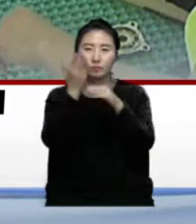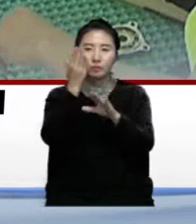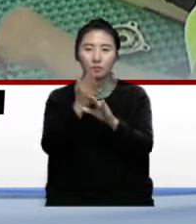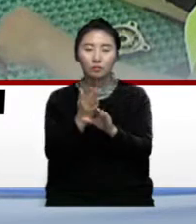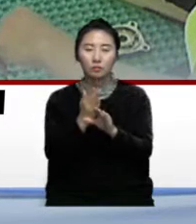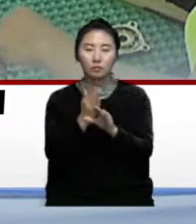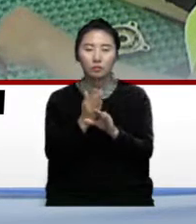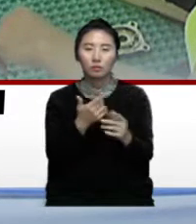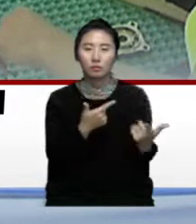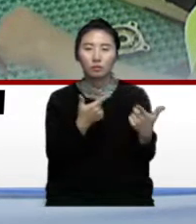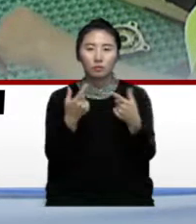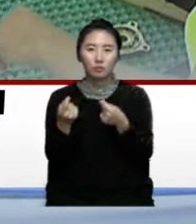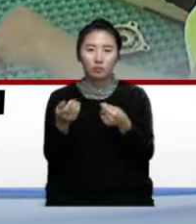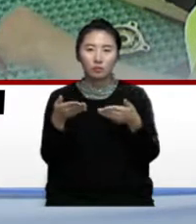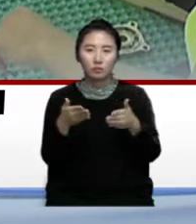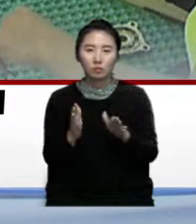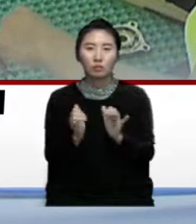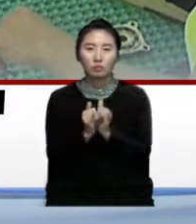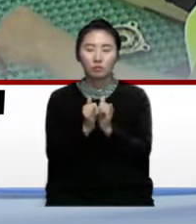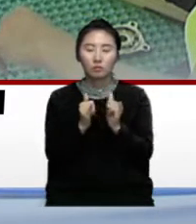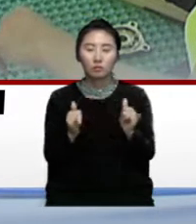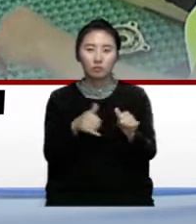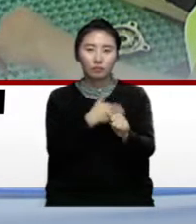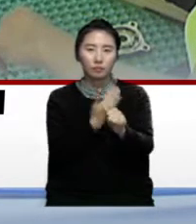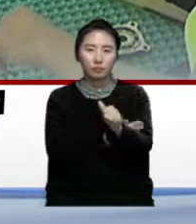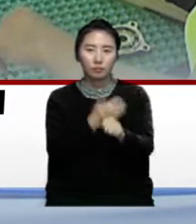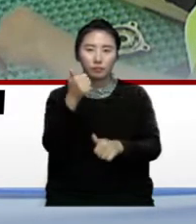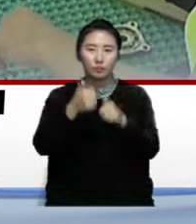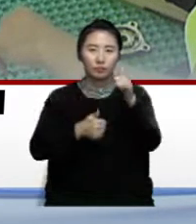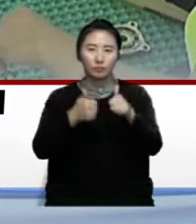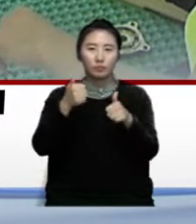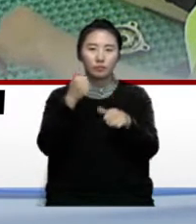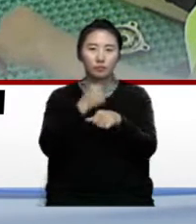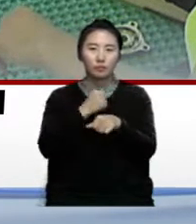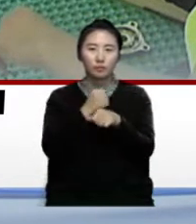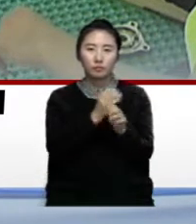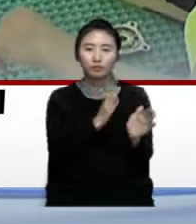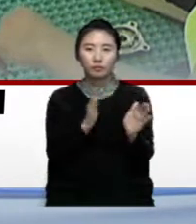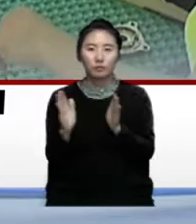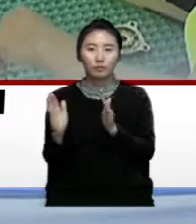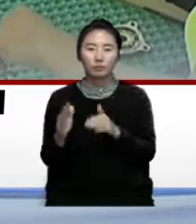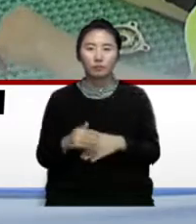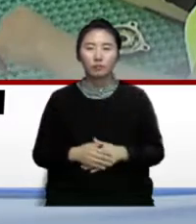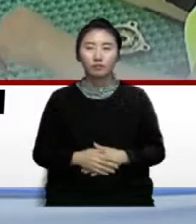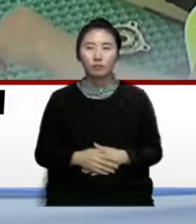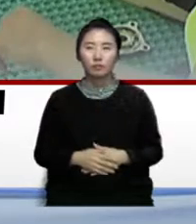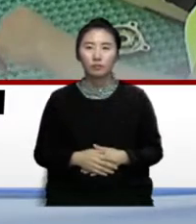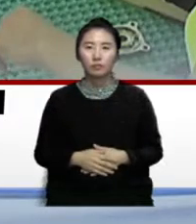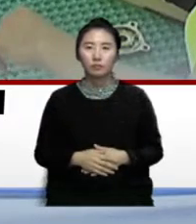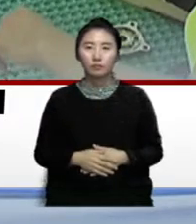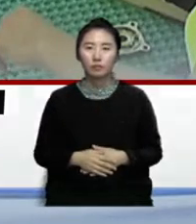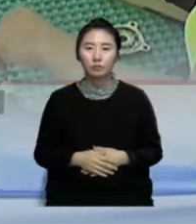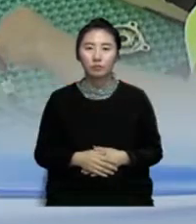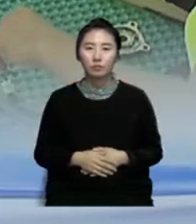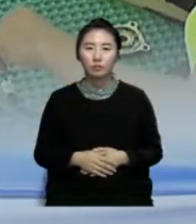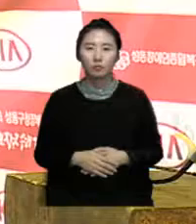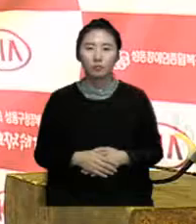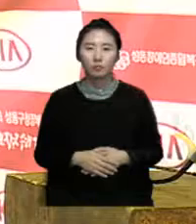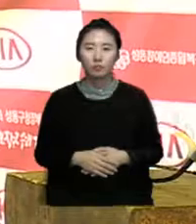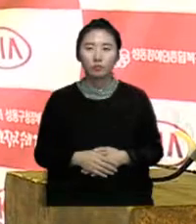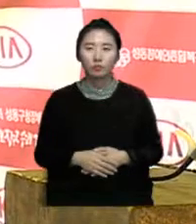있는데요. 이렇게 배출된 전문가들이 실력을 겨루는 자리가 마련됐습니다. 현장에 조성혁 기자가 다녀왔습니다.